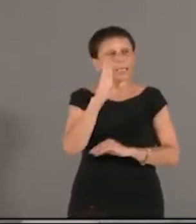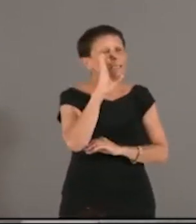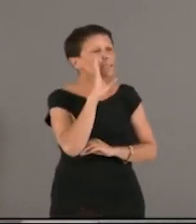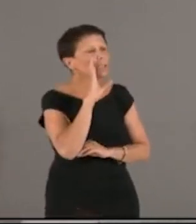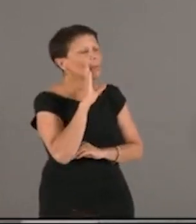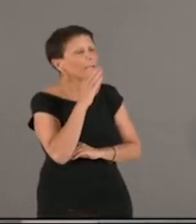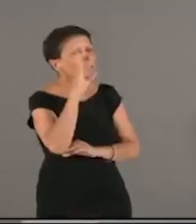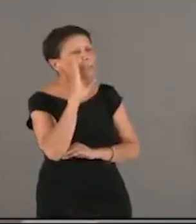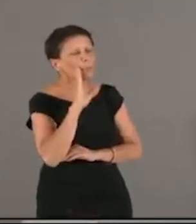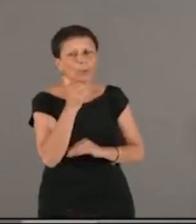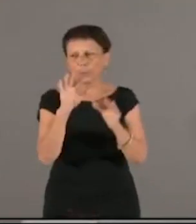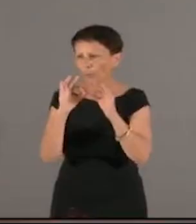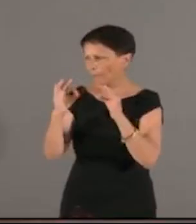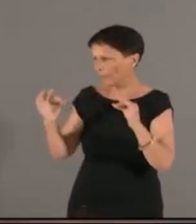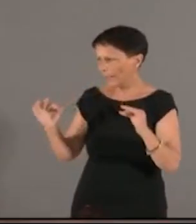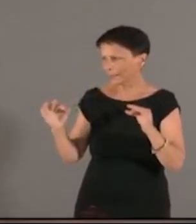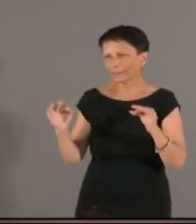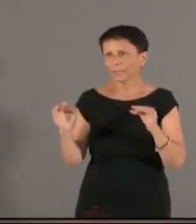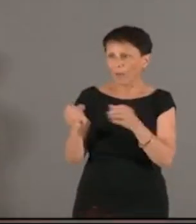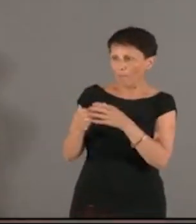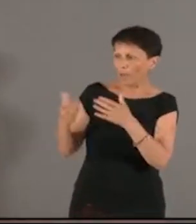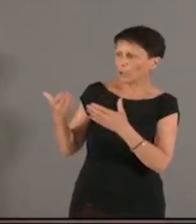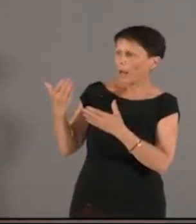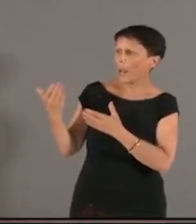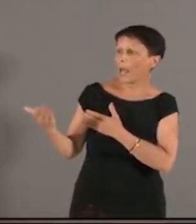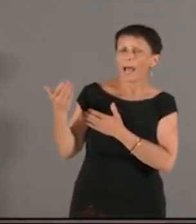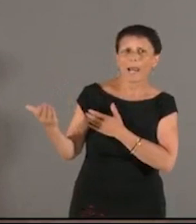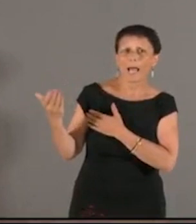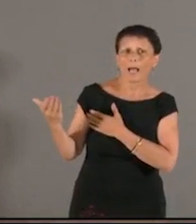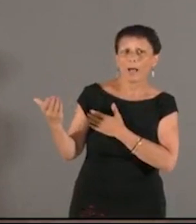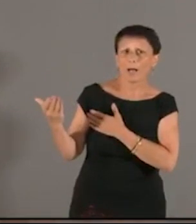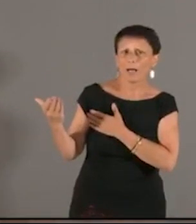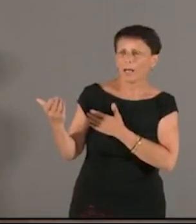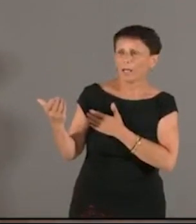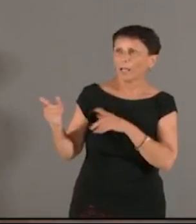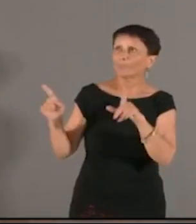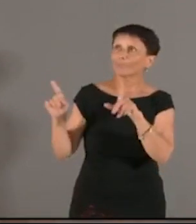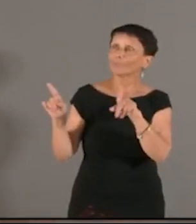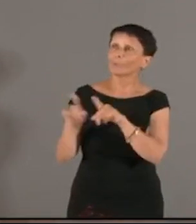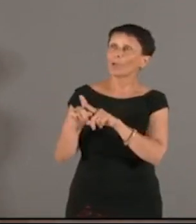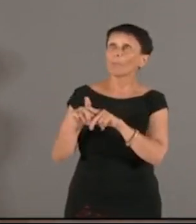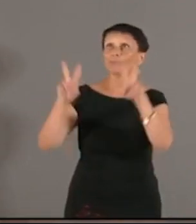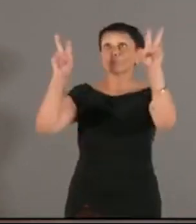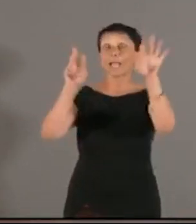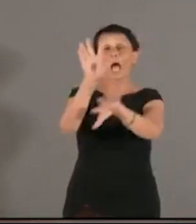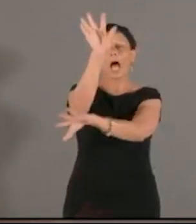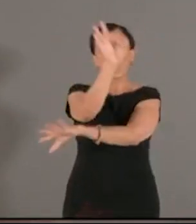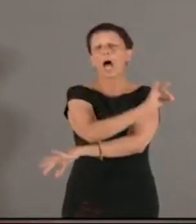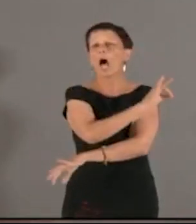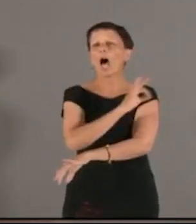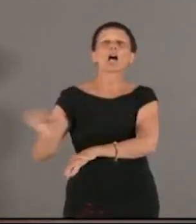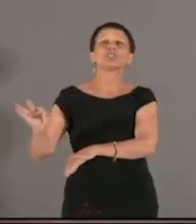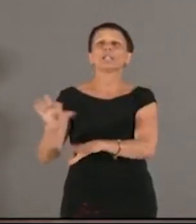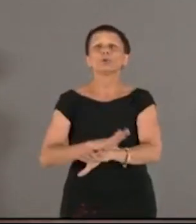une phrase. Vous êtes manifestement cette majorité et vous êtes le grand architecte de l'islamisation de notre ville. Je suis le